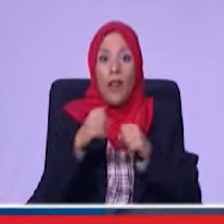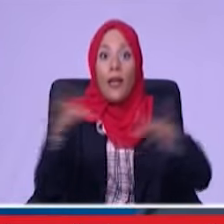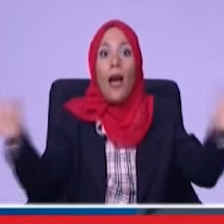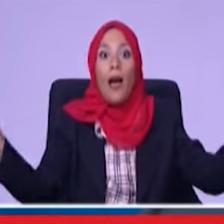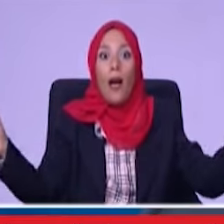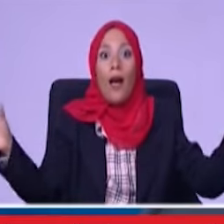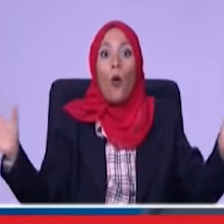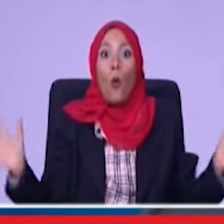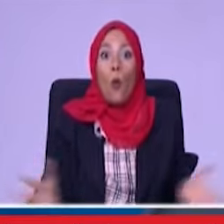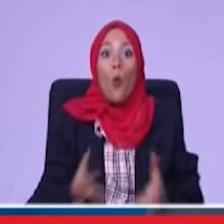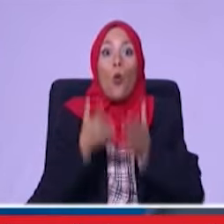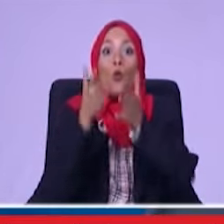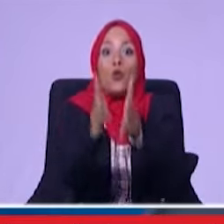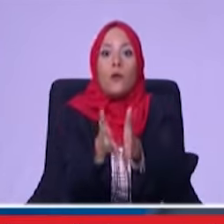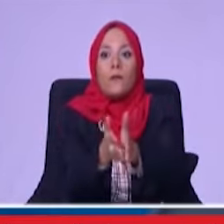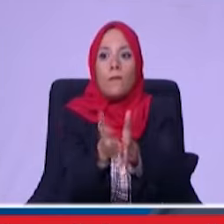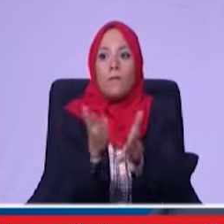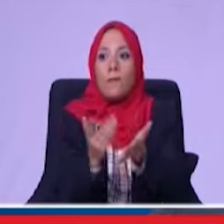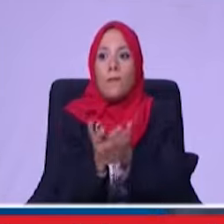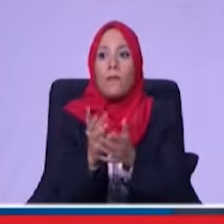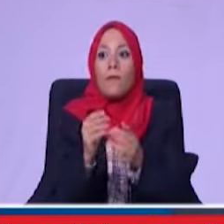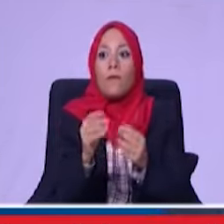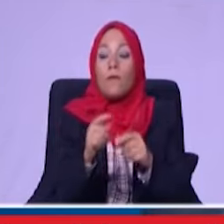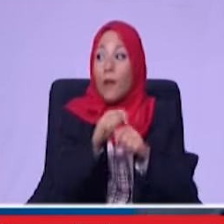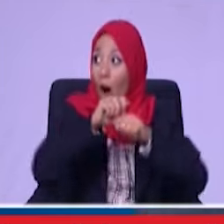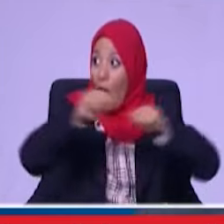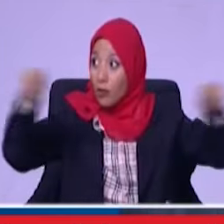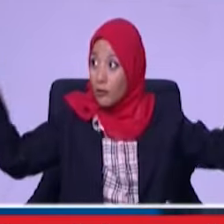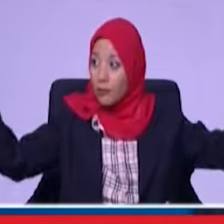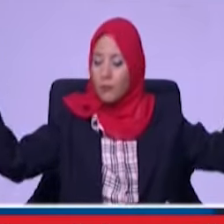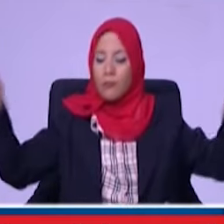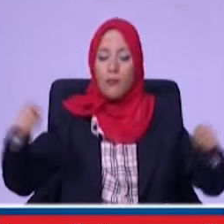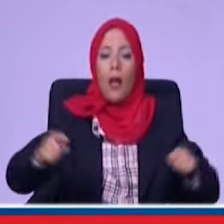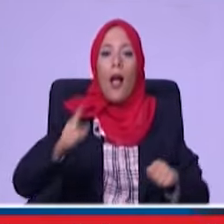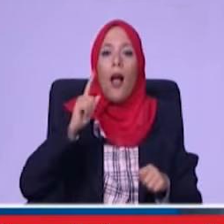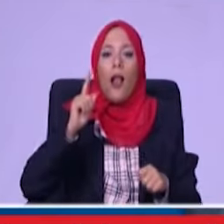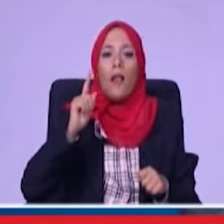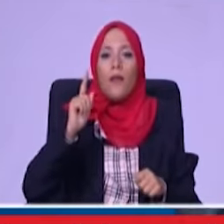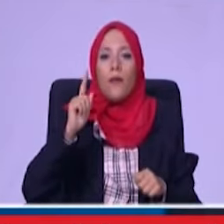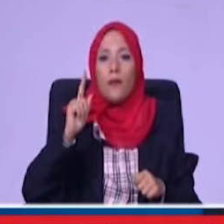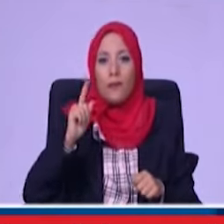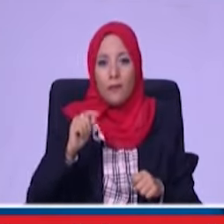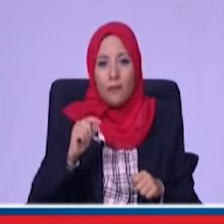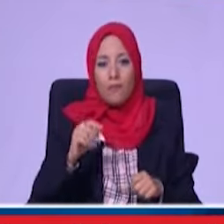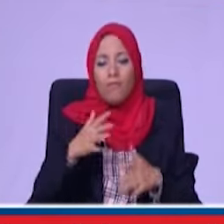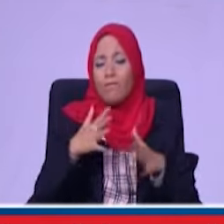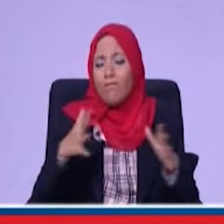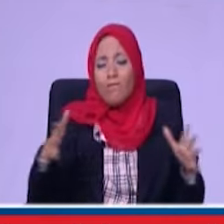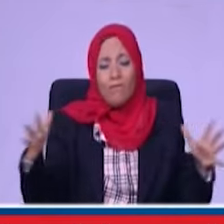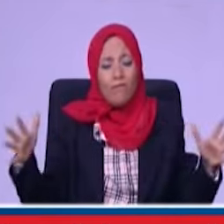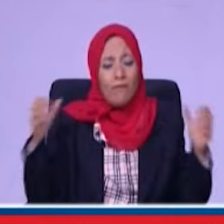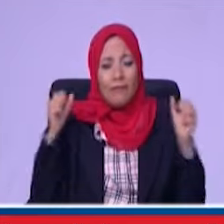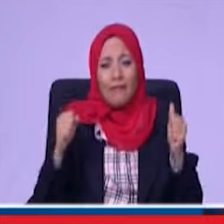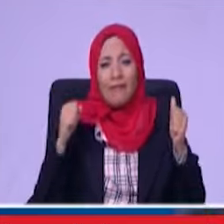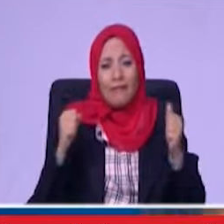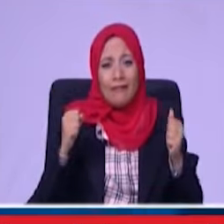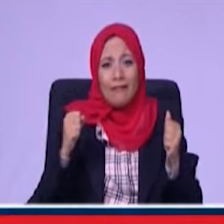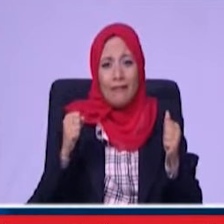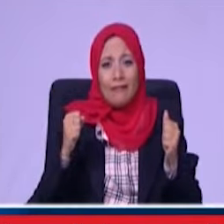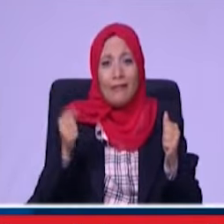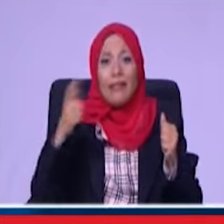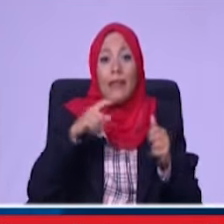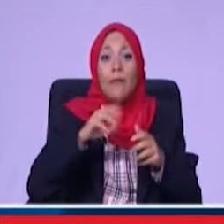باب الجنه عرضه 1000 كيلو. سيدنا النبي صلى الله عليه وسلم قال ان ما بين مصراعي باب الجنه